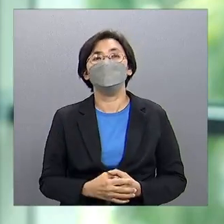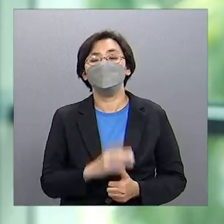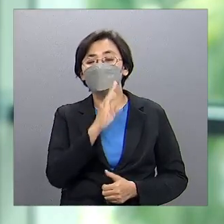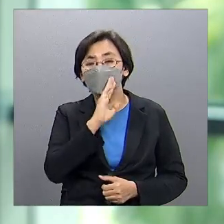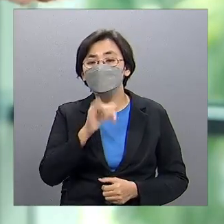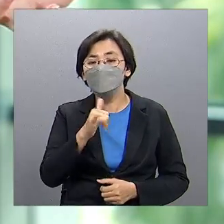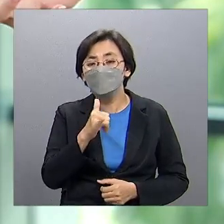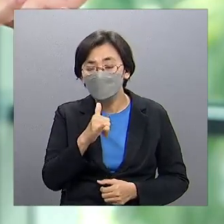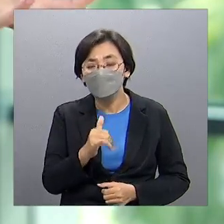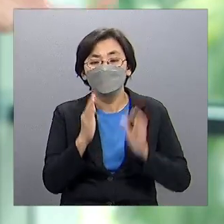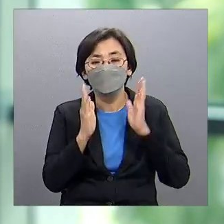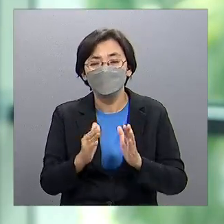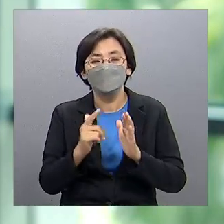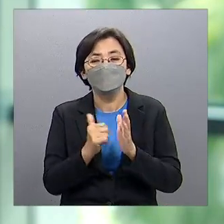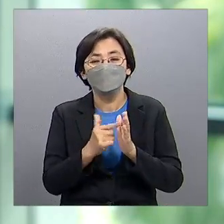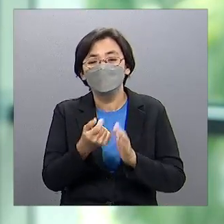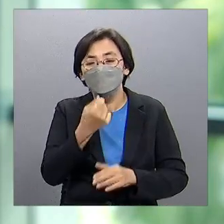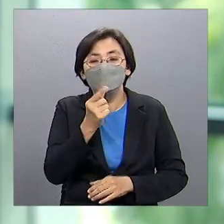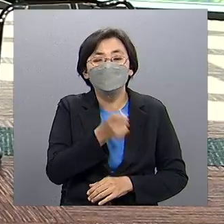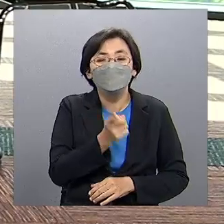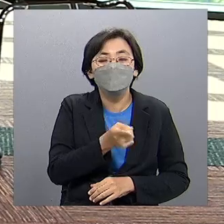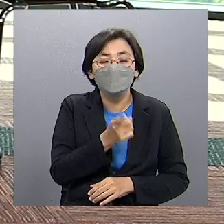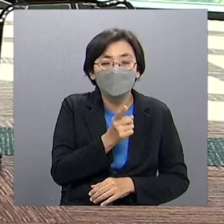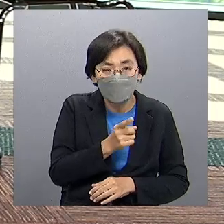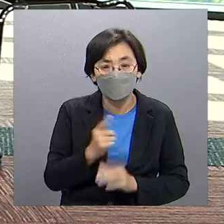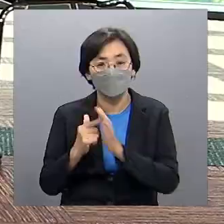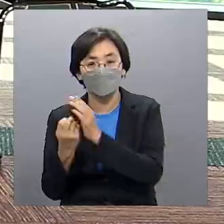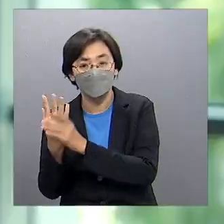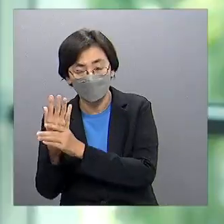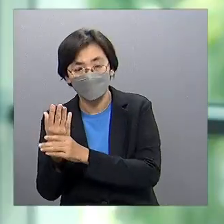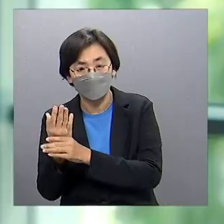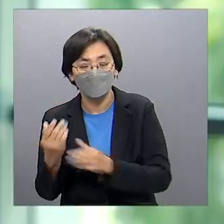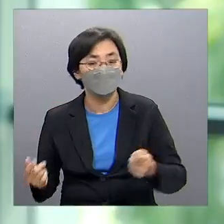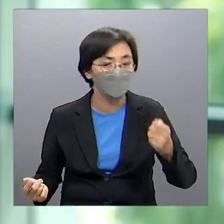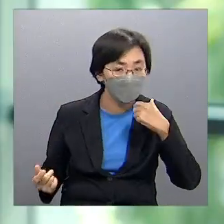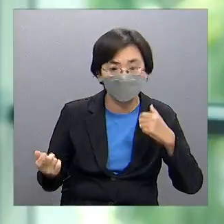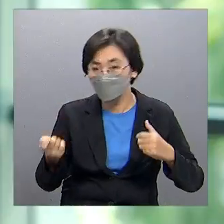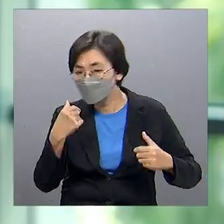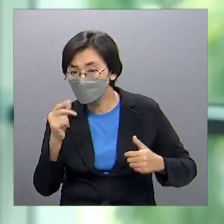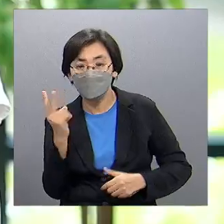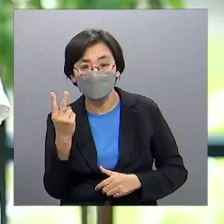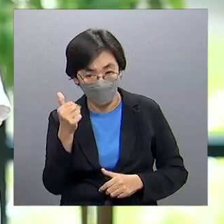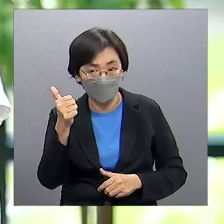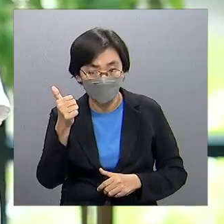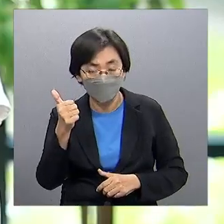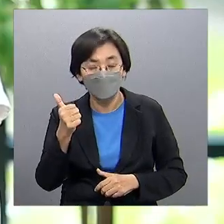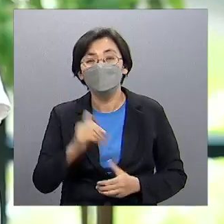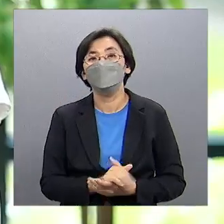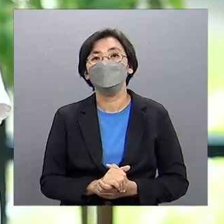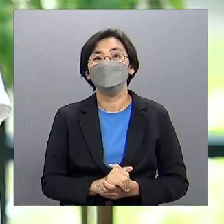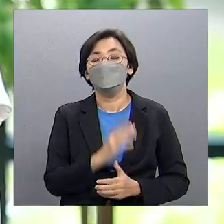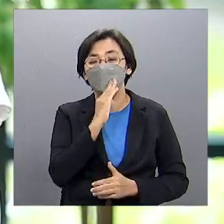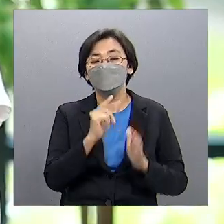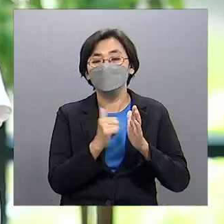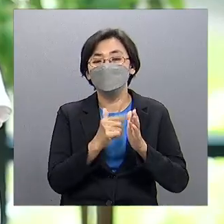มียาโรคประจำตัวอยู่แล้วจะใช้ยาสมุนไพรควบคู่ด้วยต ้ องม ี ความคำนึงถึงอะไรไหมคะ คือตรงนี้ถ้าเกิดว่าเป็นโ